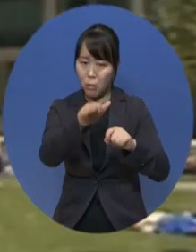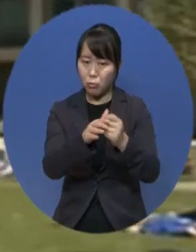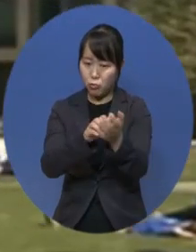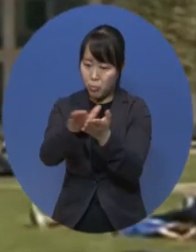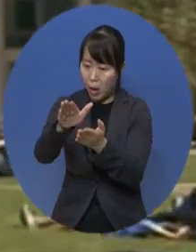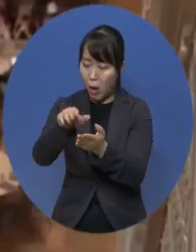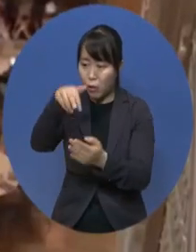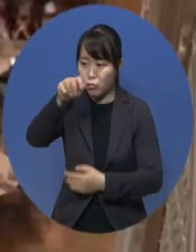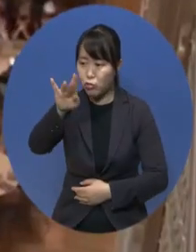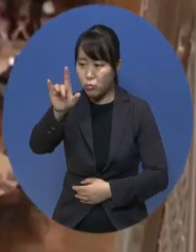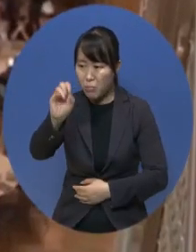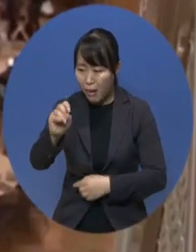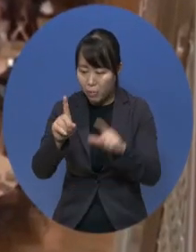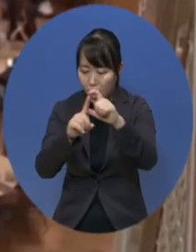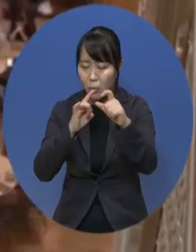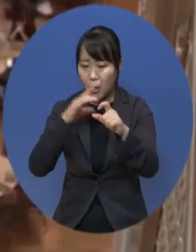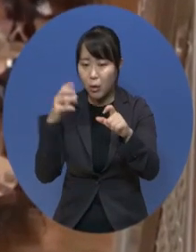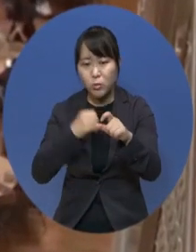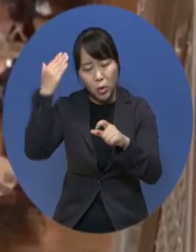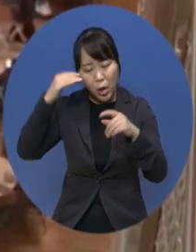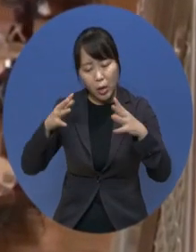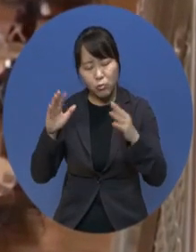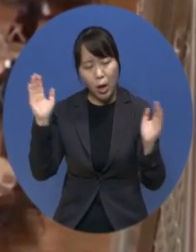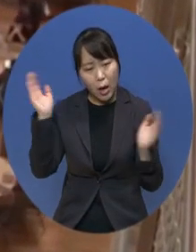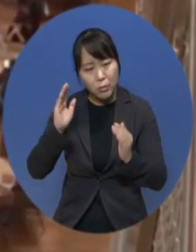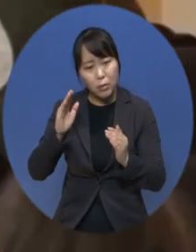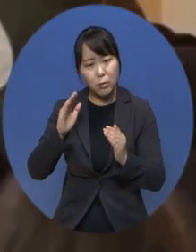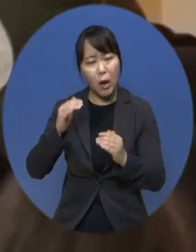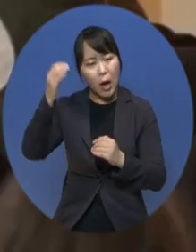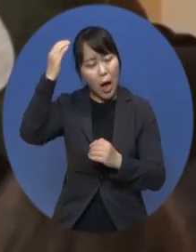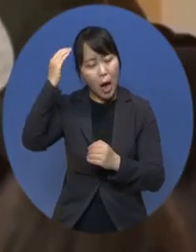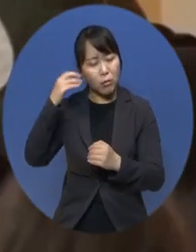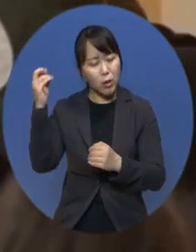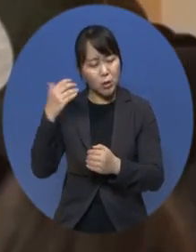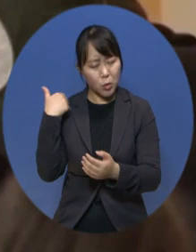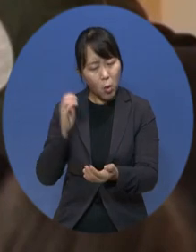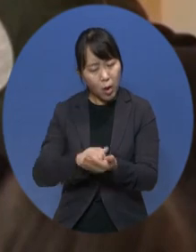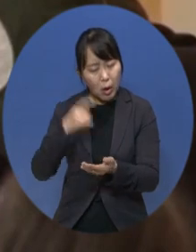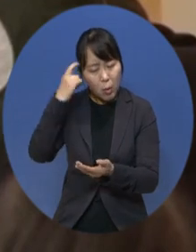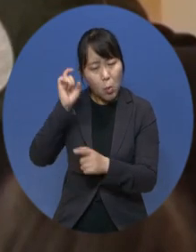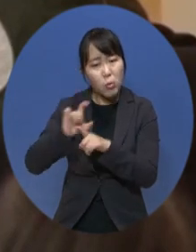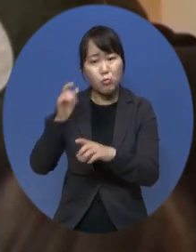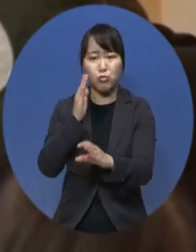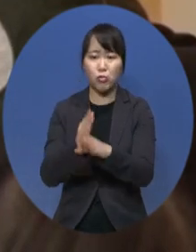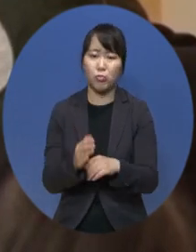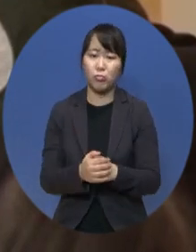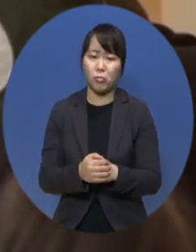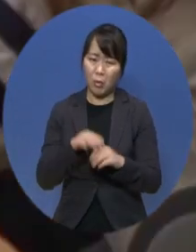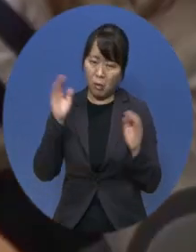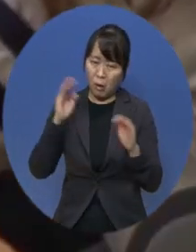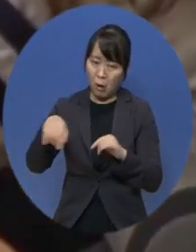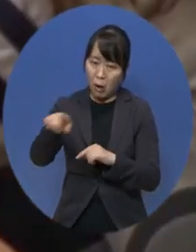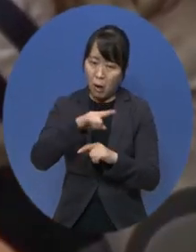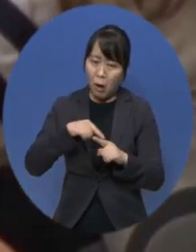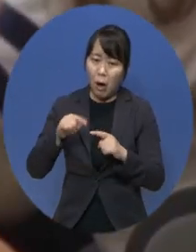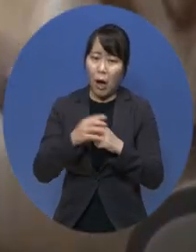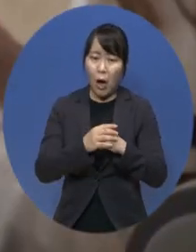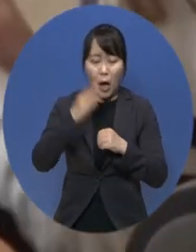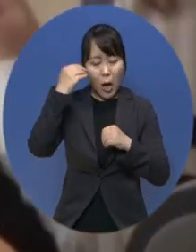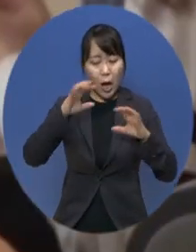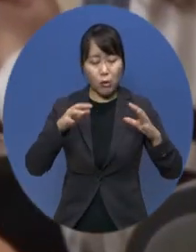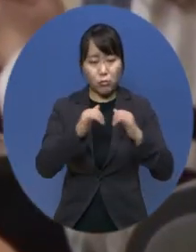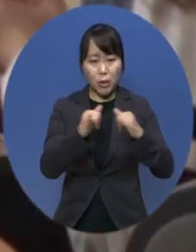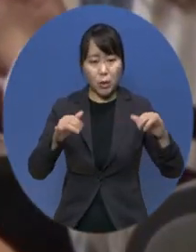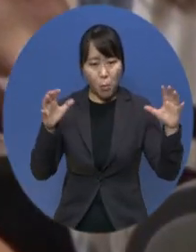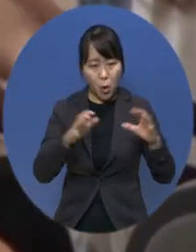추방이라는 단어만으로도 한국 학생들은 귀국을 고민하고 있습니다. 한인 유학생들의 위축은 뉴욕 내 한인타운